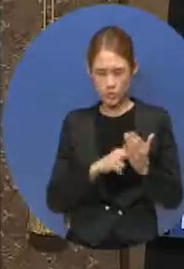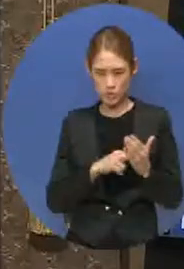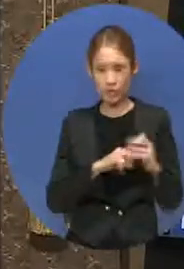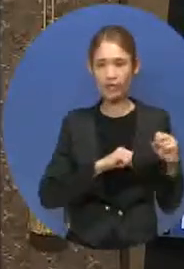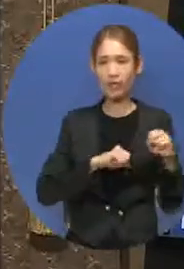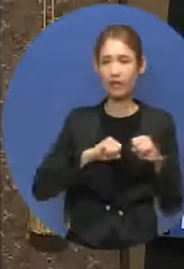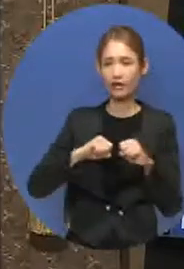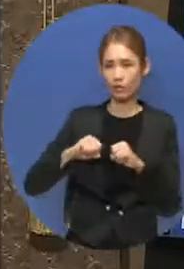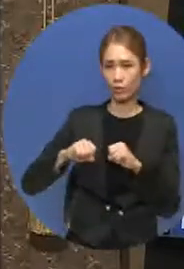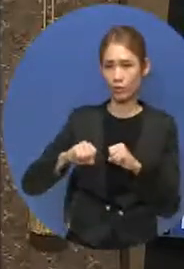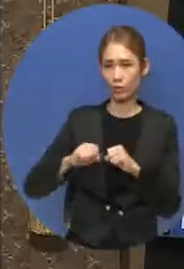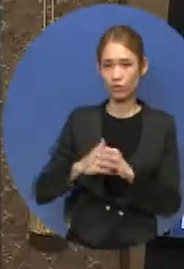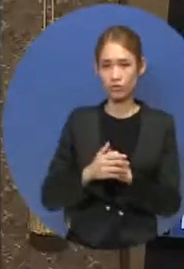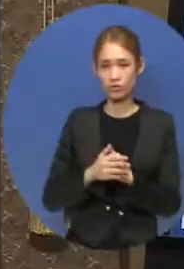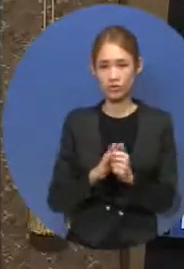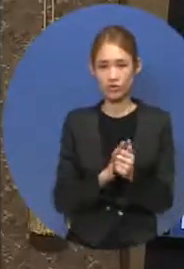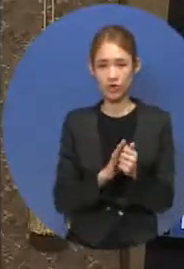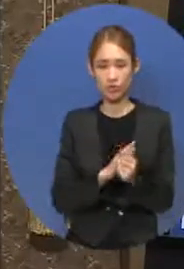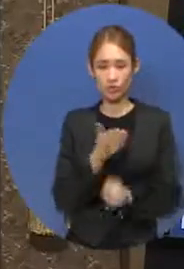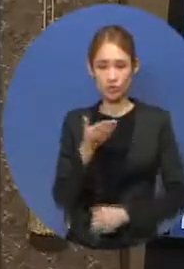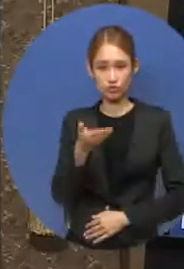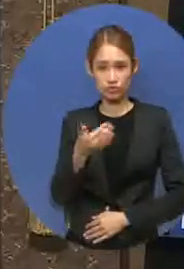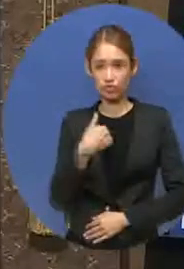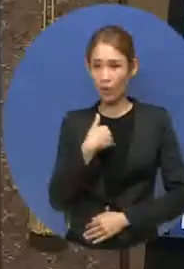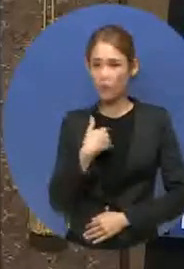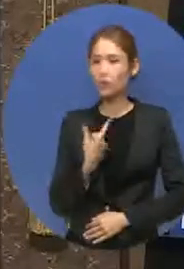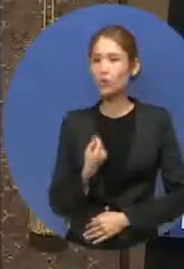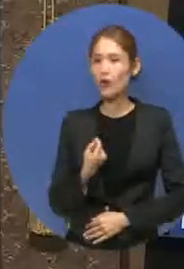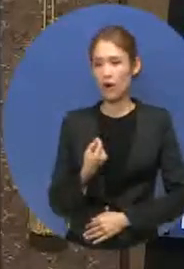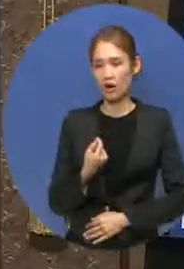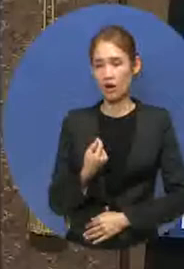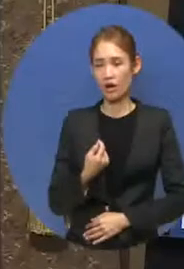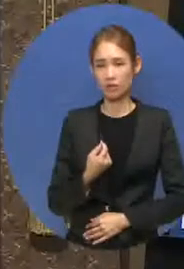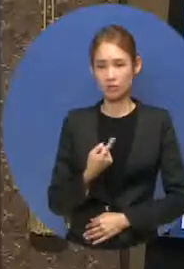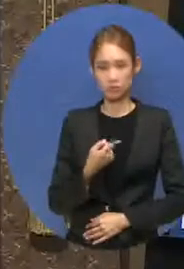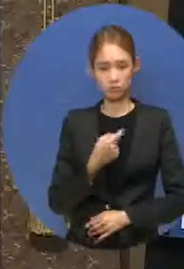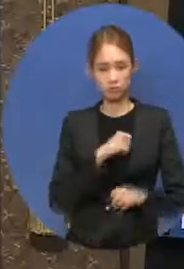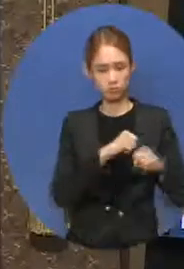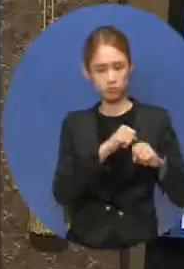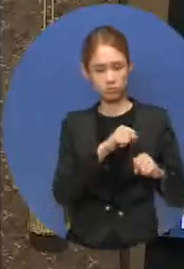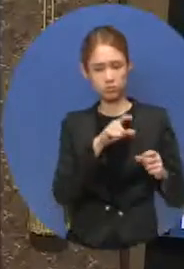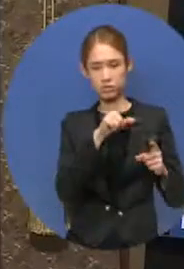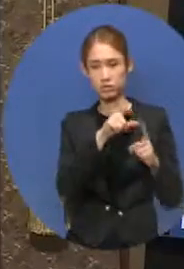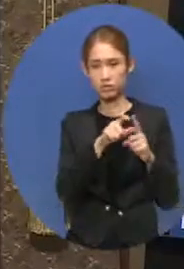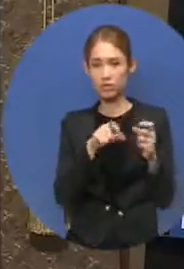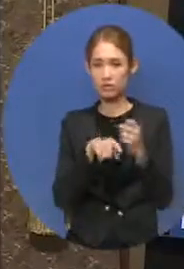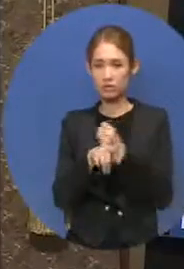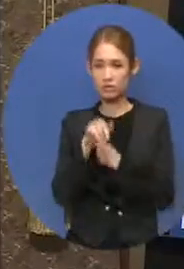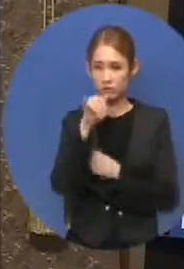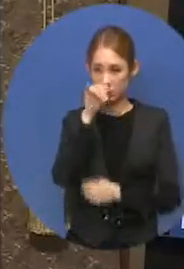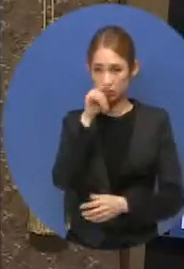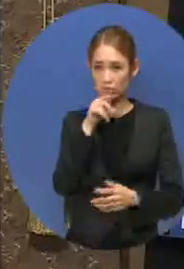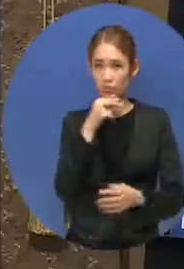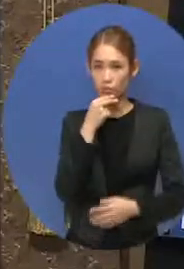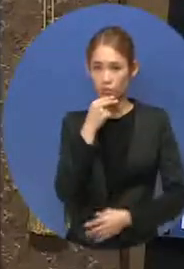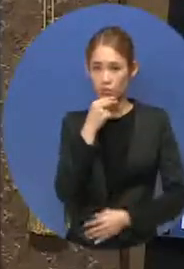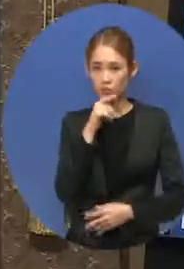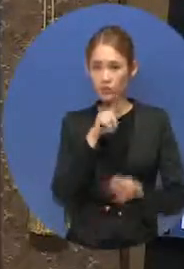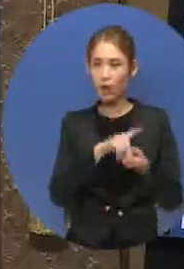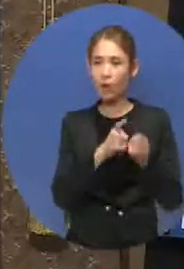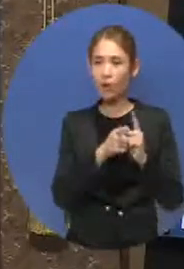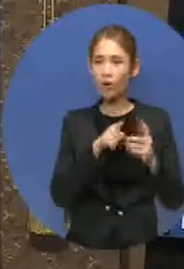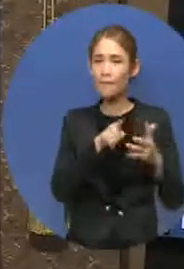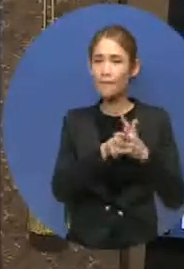거고 그 다음에 서비스를 주는 저희들도 아, 그 행동에 어떤 의미가 있는지를 서로 파악해보자 라고 네.